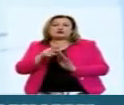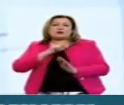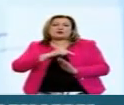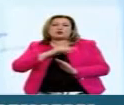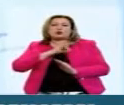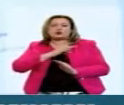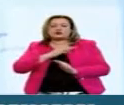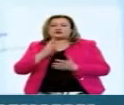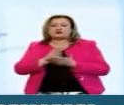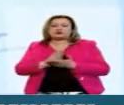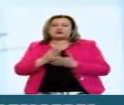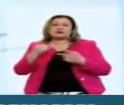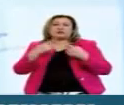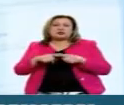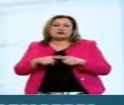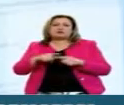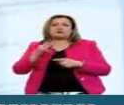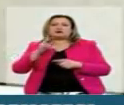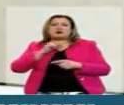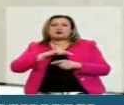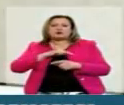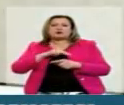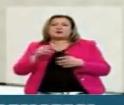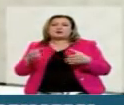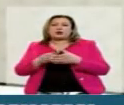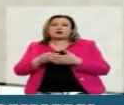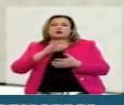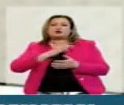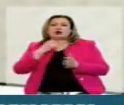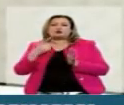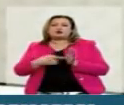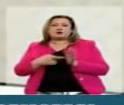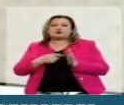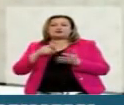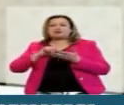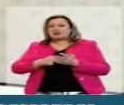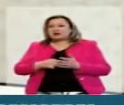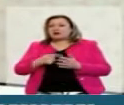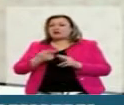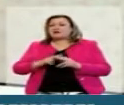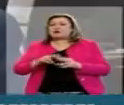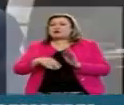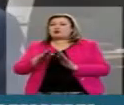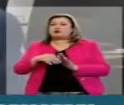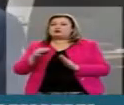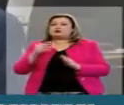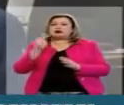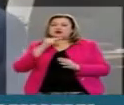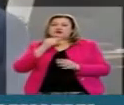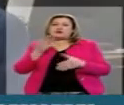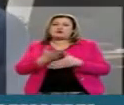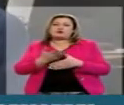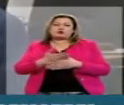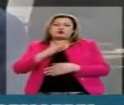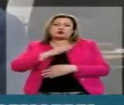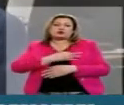жетілдіруге бағытталмақ. Онда палата жұмысына қатысты мәселелер қаралмақ. Мақсат заңгерлік көмектер мен қызмет көрсетудің сапасын арттыру. Республика